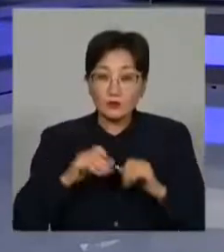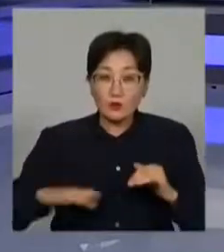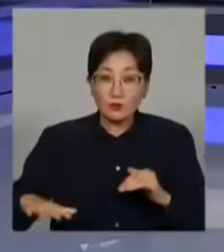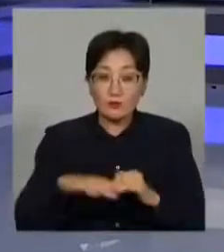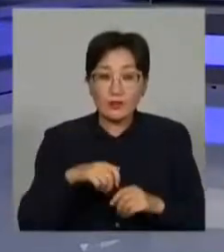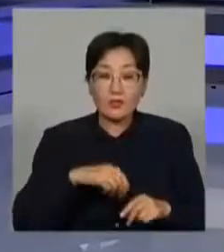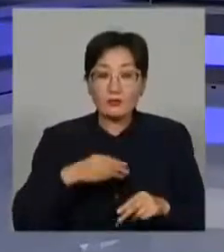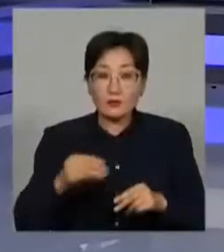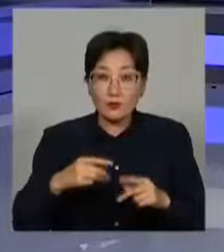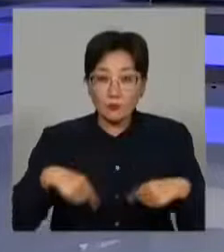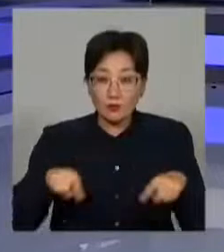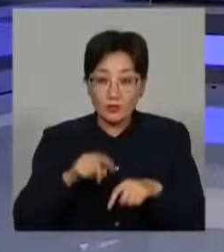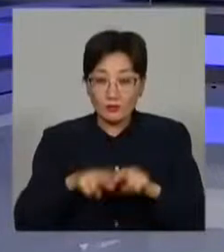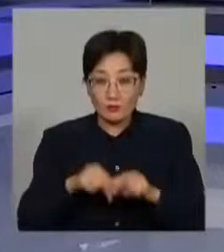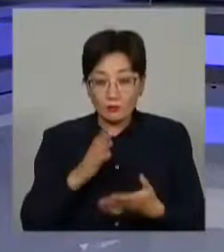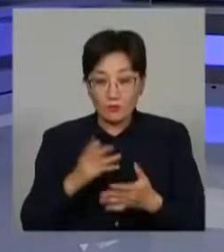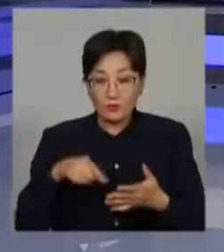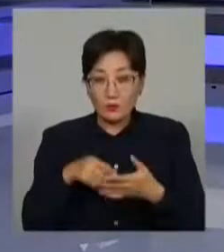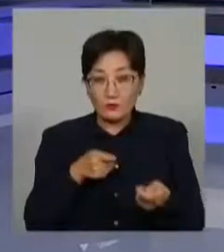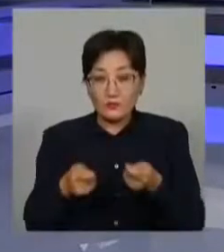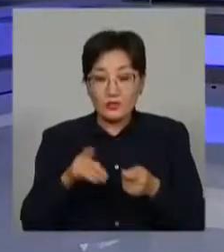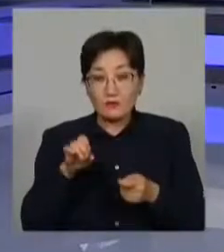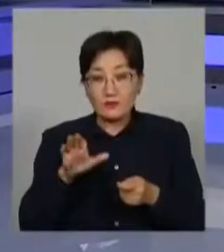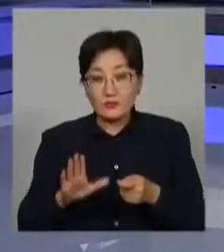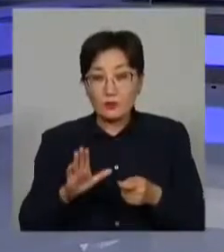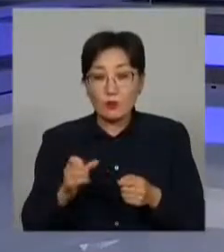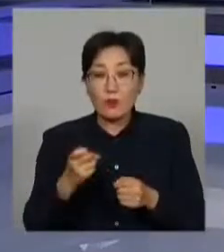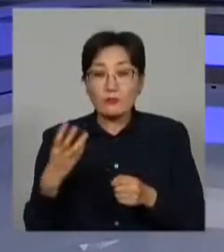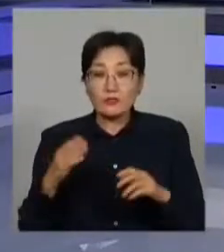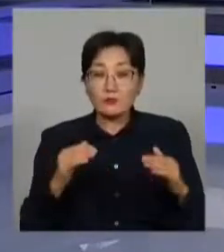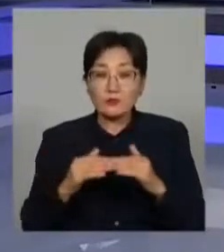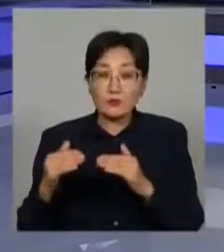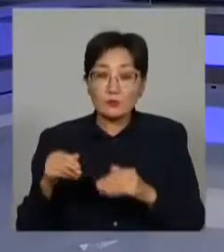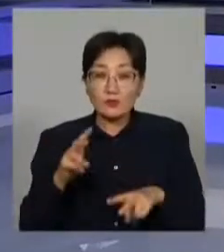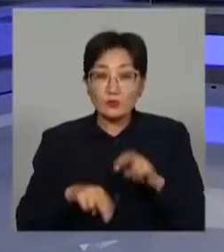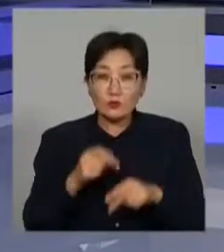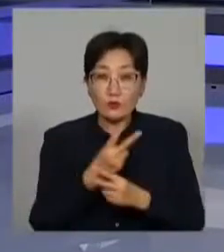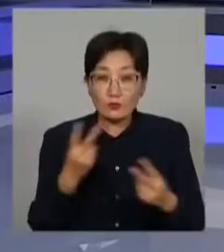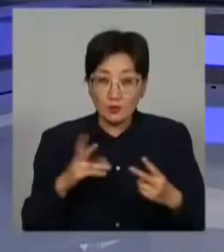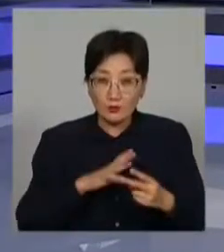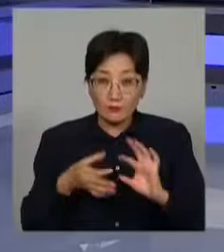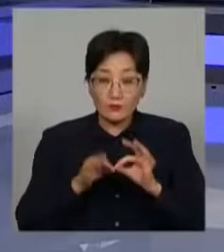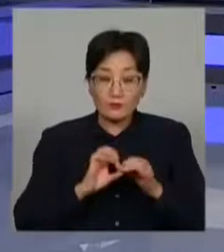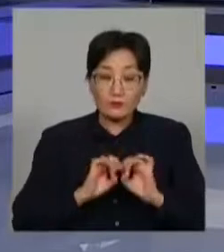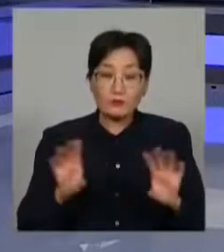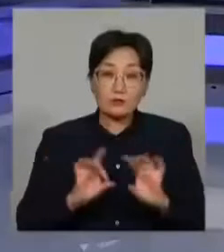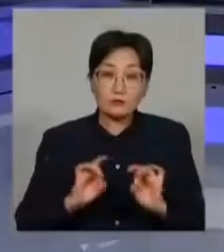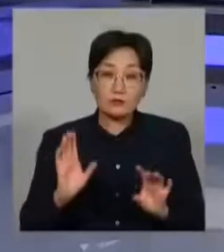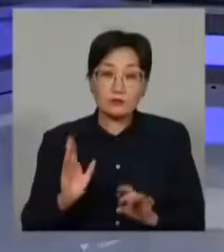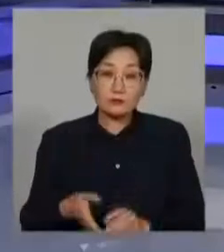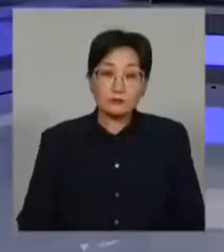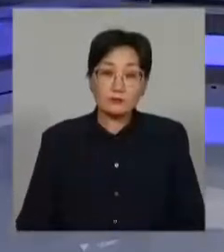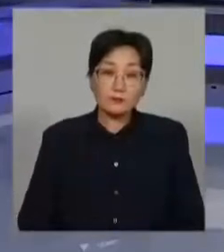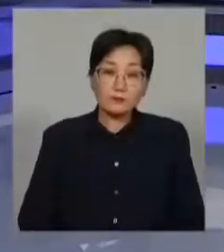теннис орталықтары бой көтеруде. Мегаполис басшысы Бақытжан Сағынтаев бірқатар нысанның құрылыс барысын тексерді. Толығырақ Наскен